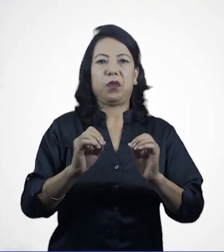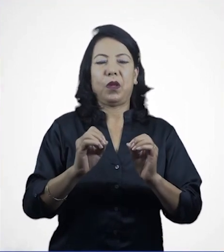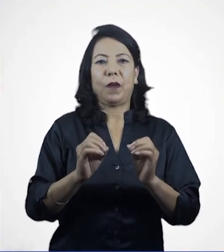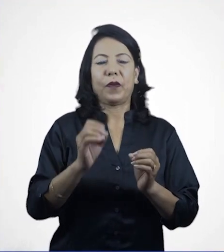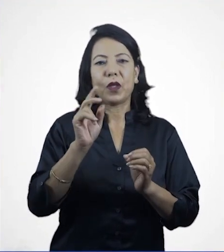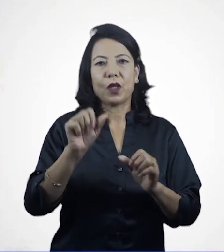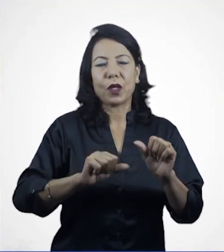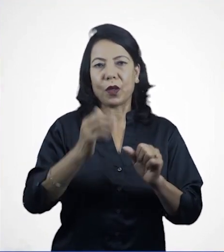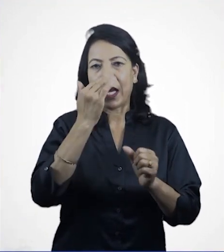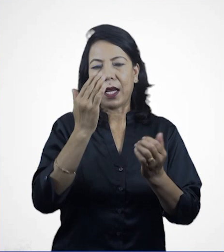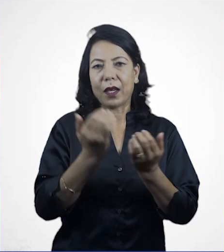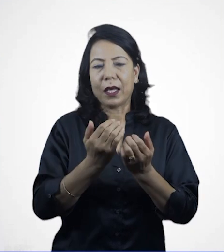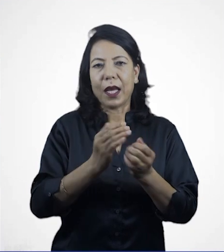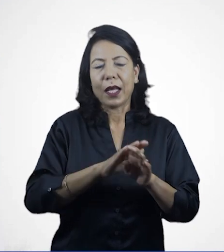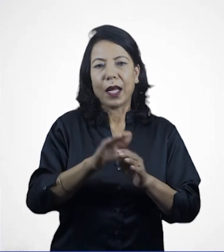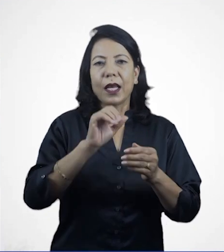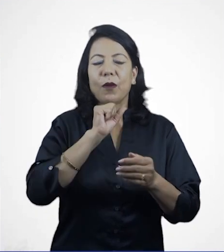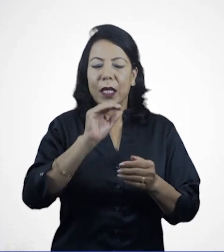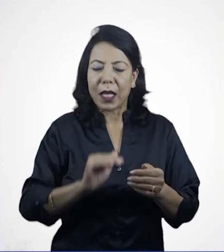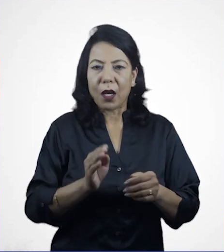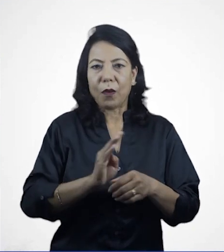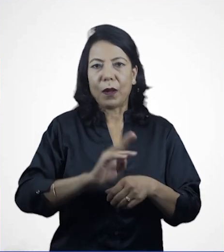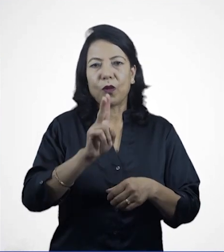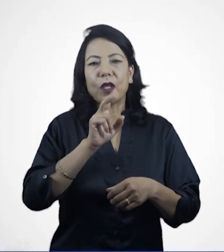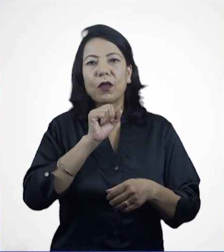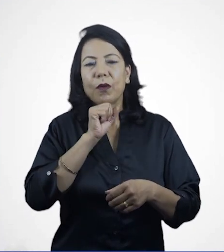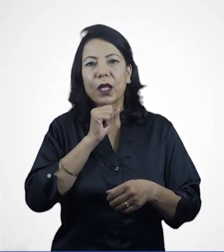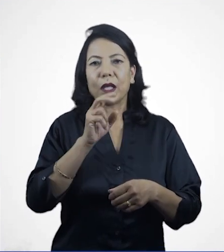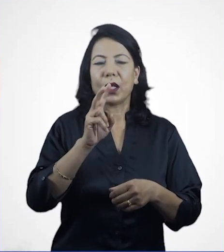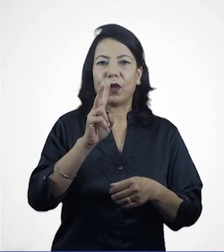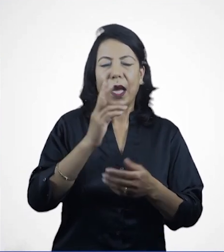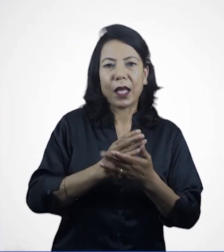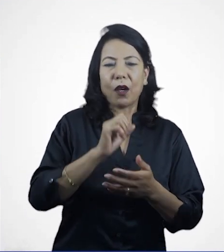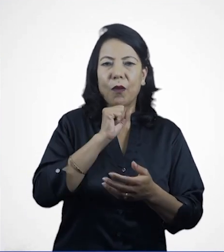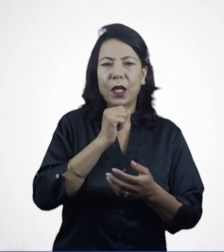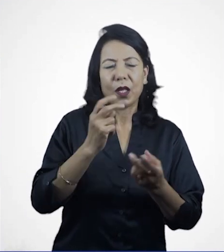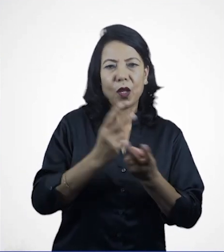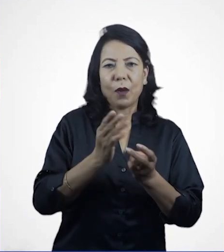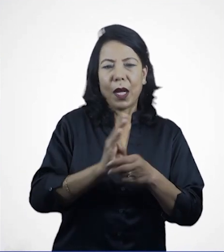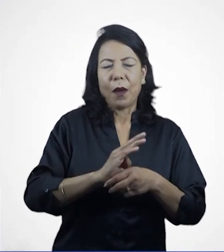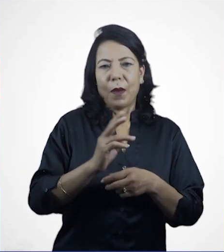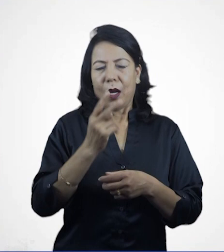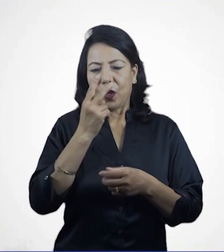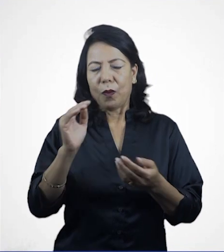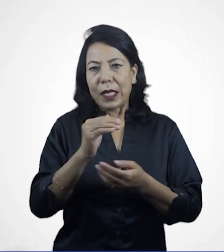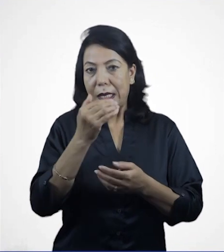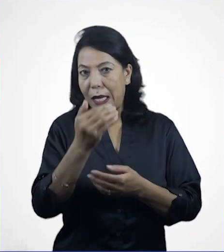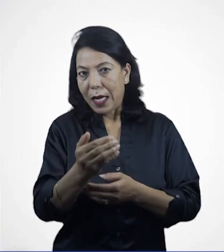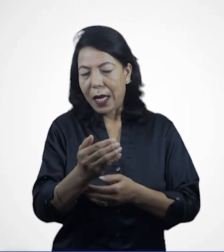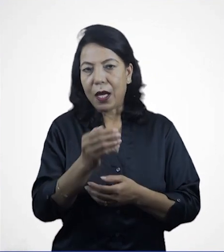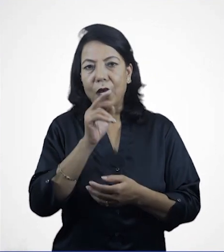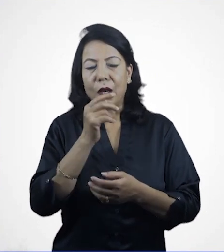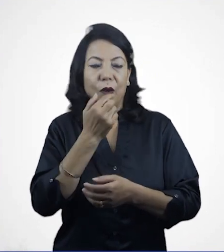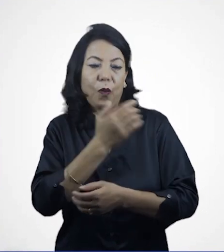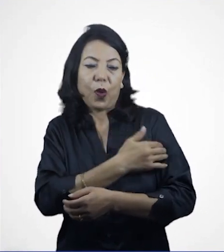जल्ले गर दाखिरी क्यों होंचा बंदा, अली धरेज सानो उमेर मा, दुई बर्षा अड़ाई बर्षा को आरा आरे मा, कस्तु देखिन चाहिए बच्छाली